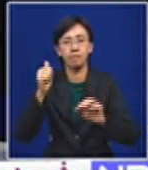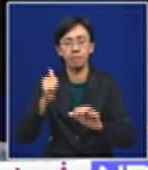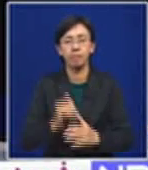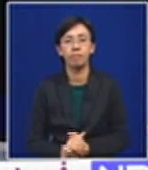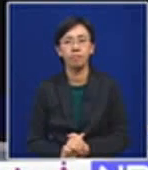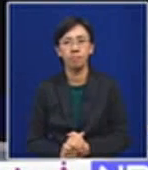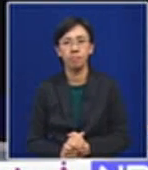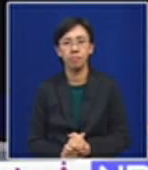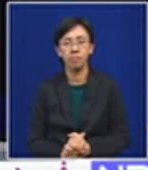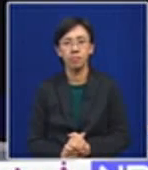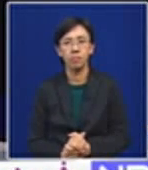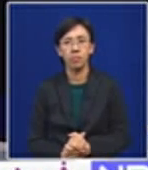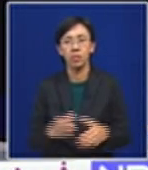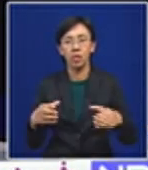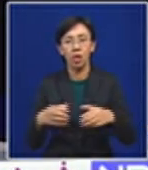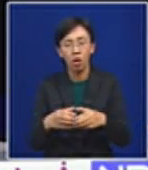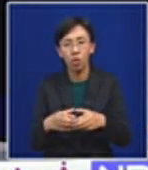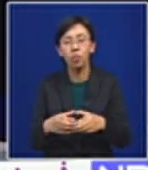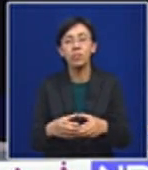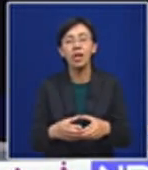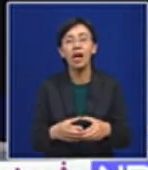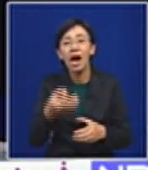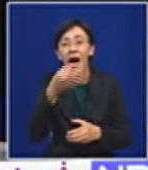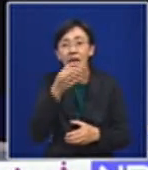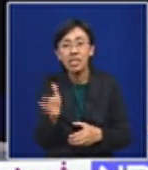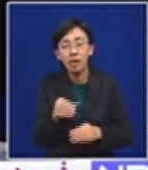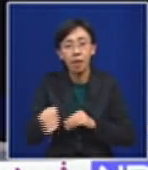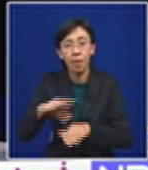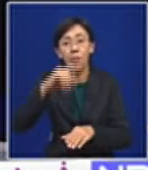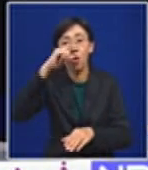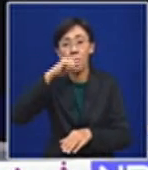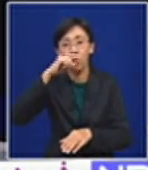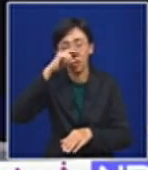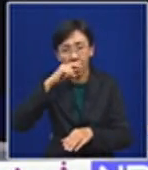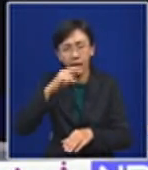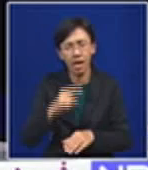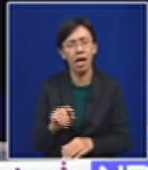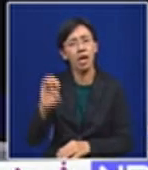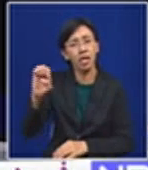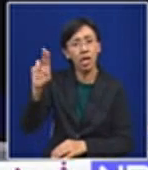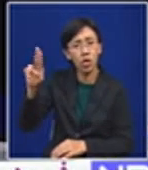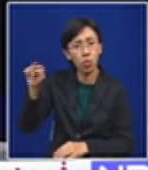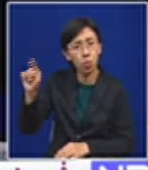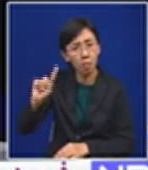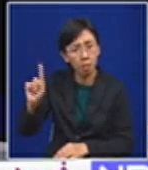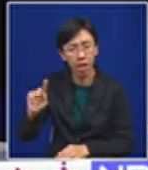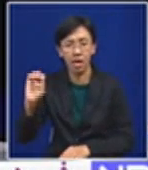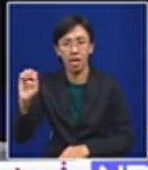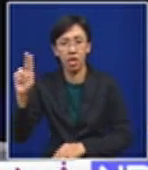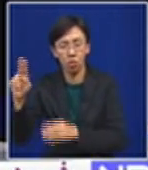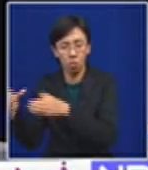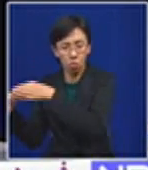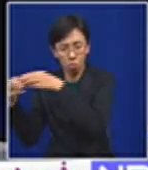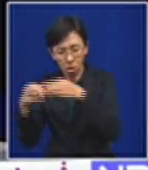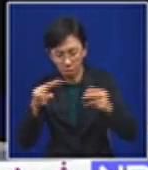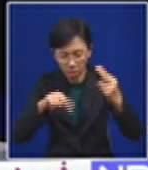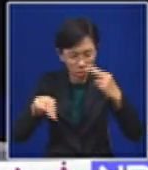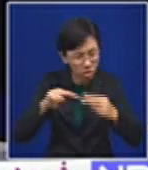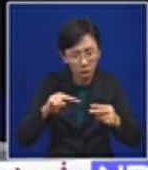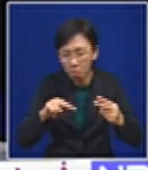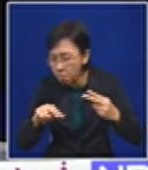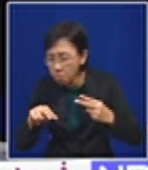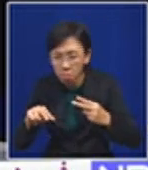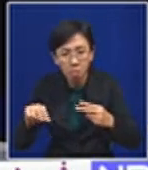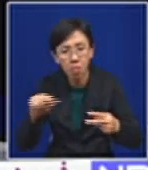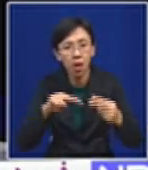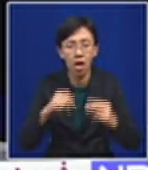มาดูปฏิกิริยาของกลุ่มประมงไทยต่อ EU กันบ้างนะคะซึ่งเรื่องนี้เนี่ยนะคะหลังจากที่มีการส่งเจ้าหน้าที่เข้ามาตรวจสอบนะคะในเรื่อง